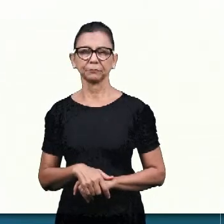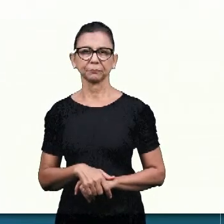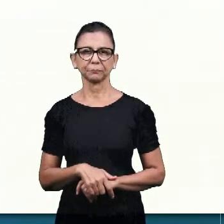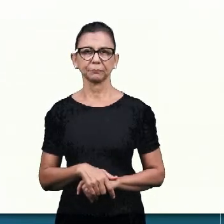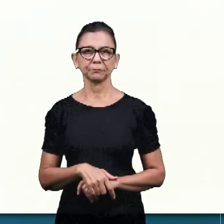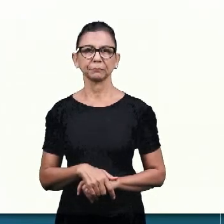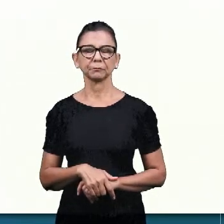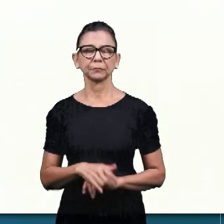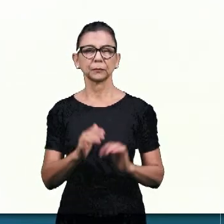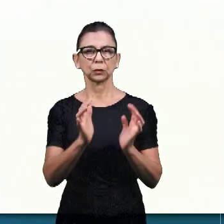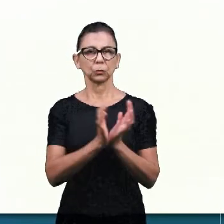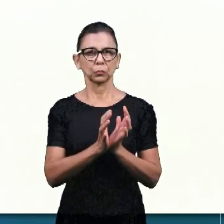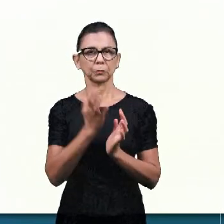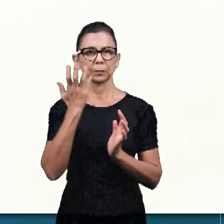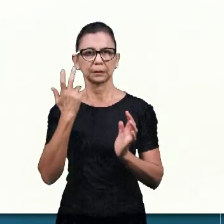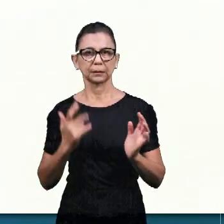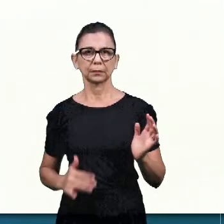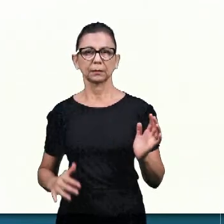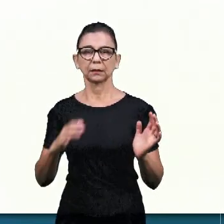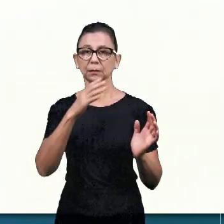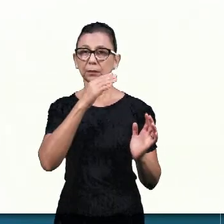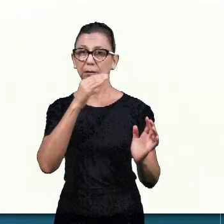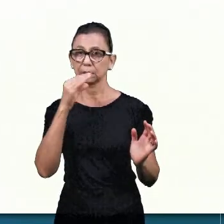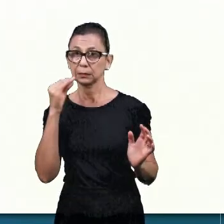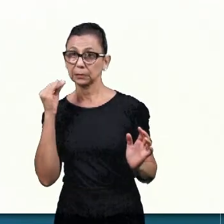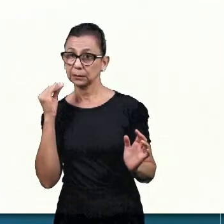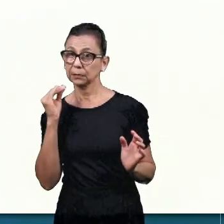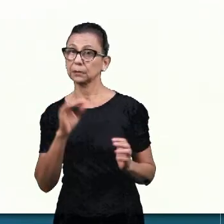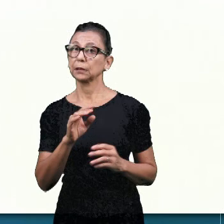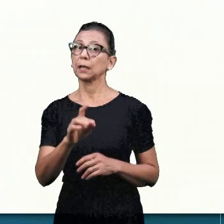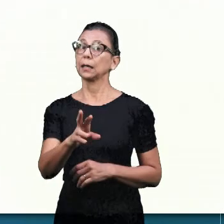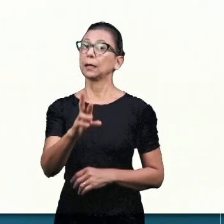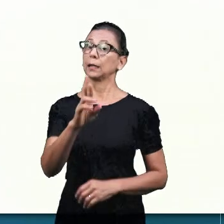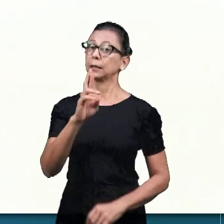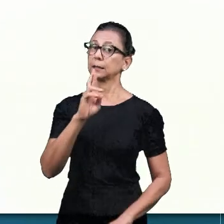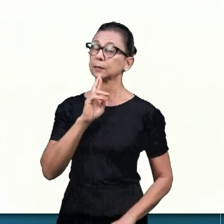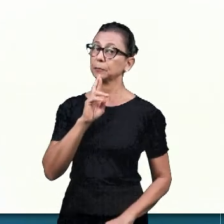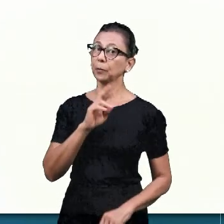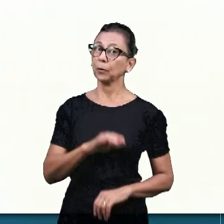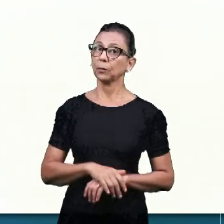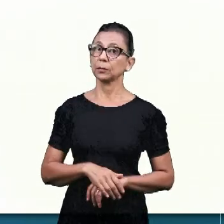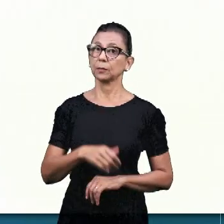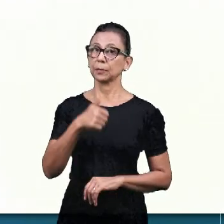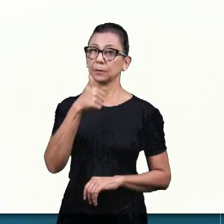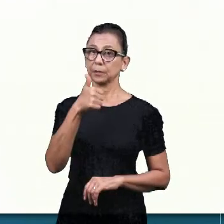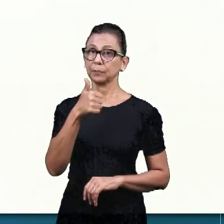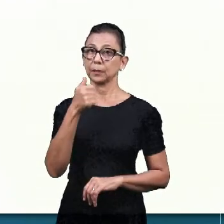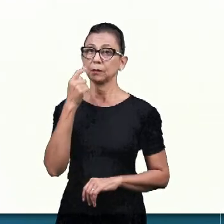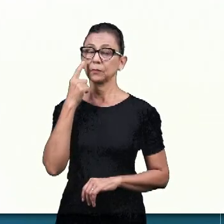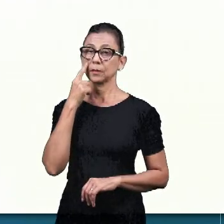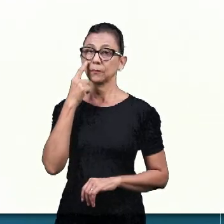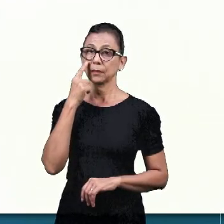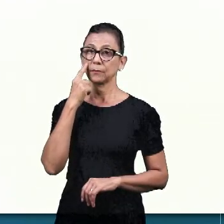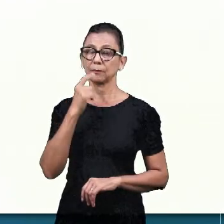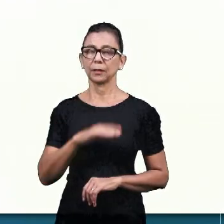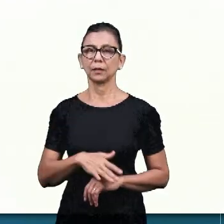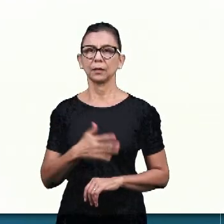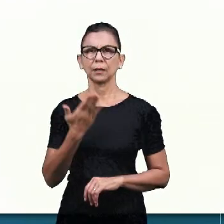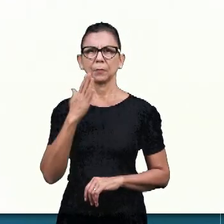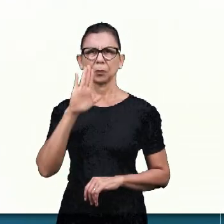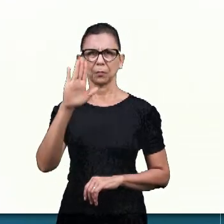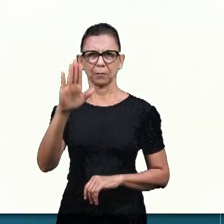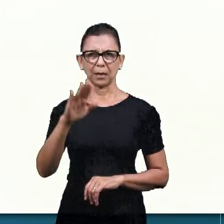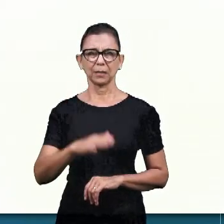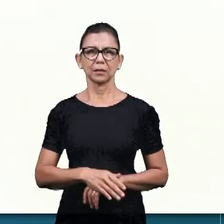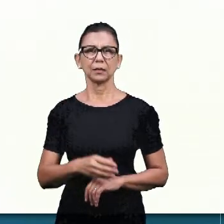aux enfants intermédiaires et adolescents. Répondez. Une fois lu la promesse qui se trouve dans l'évangile